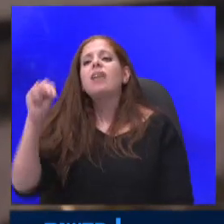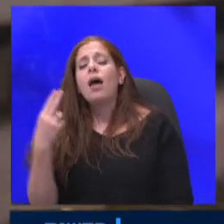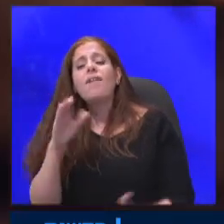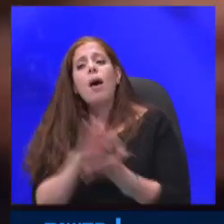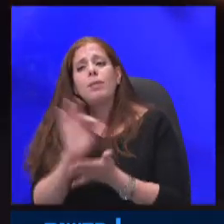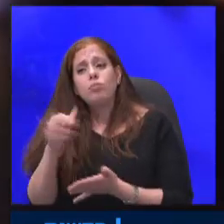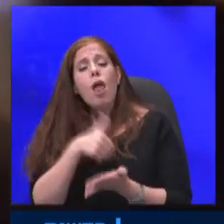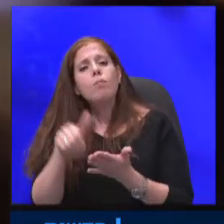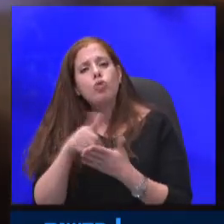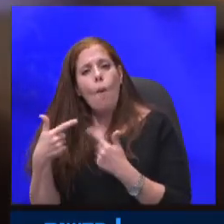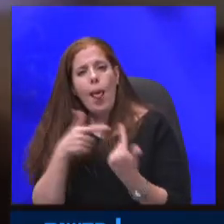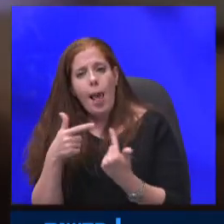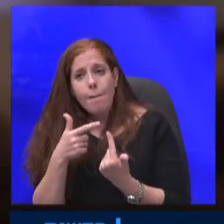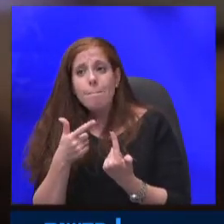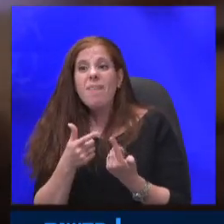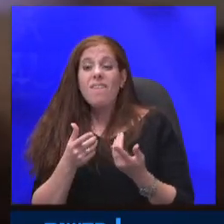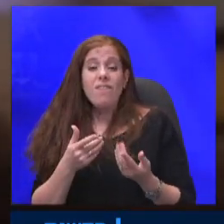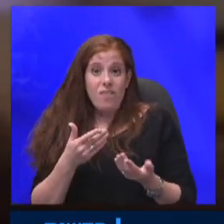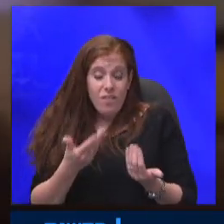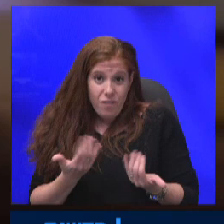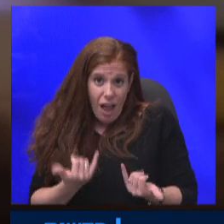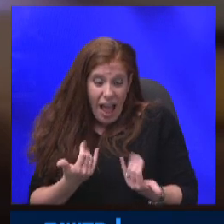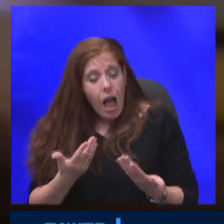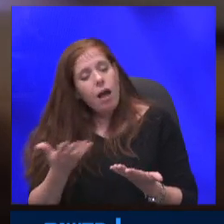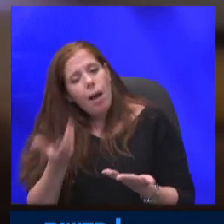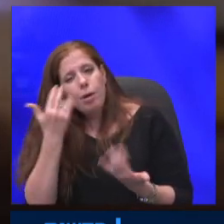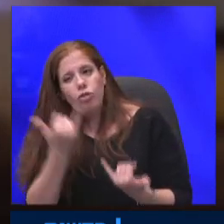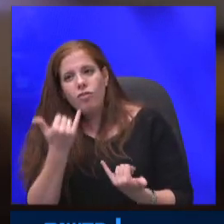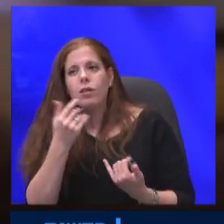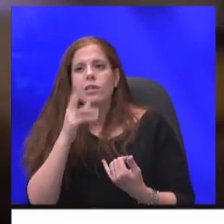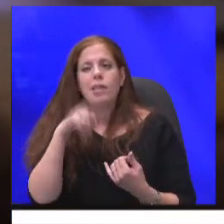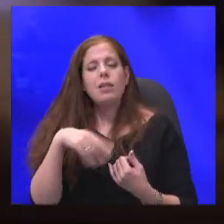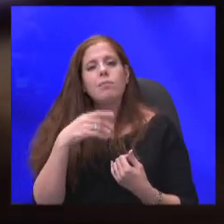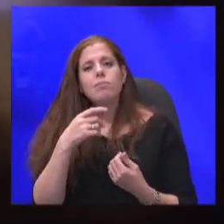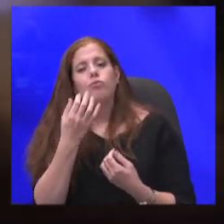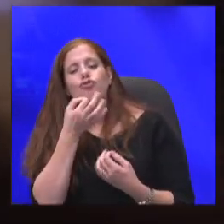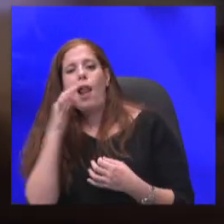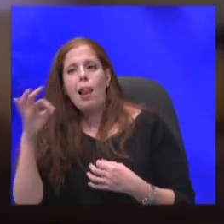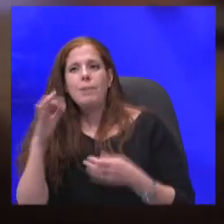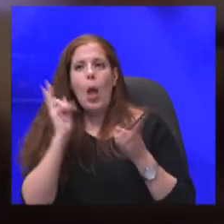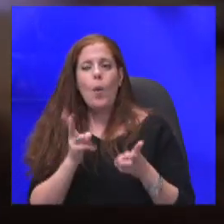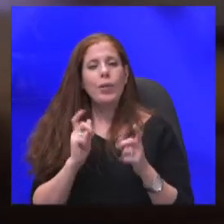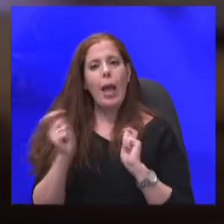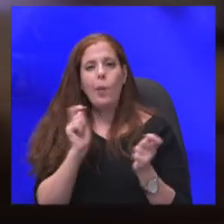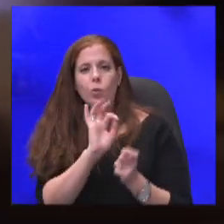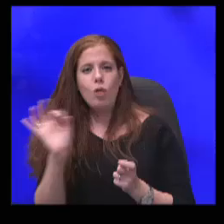ועל הדרך, הם גם משכללים קצת את יכולות הריקוד.